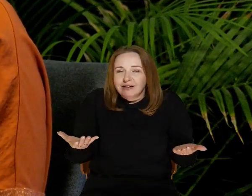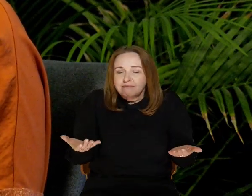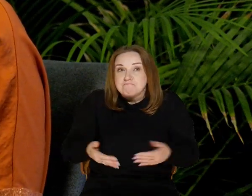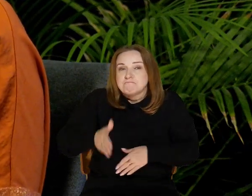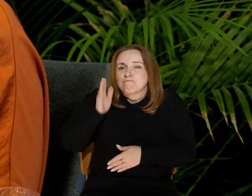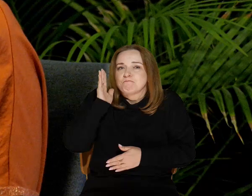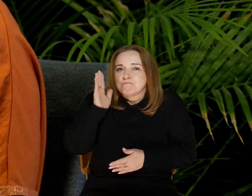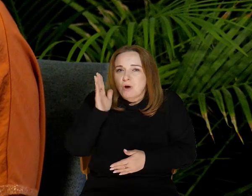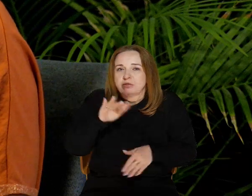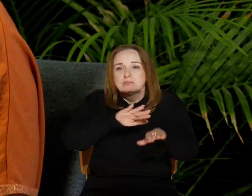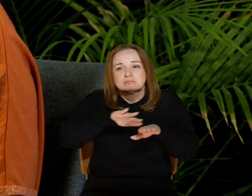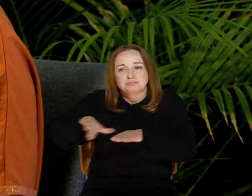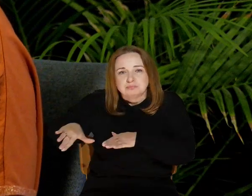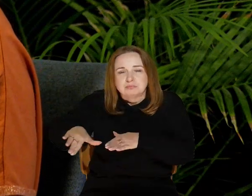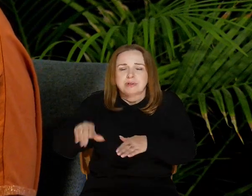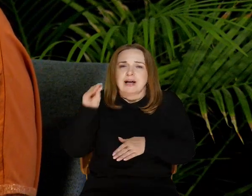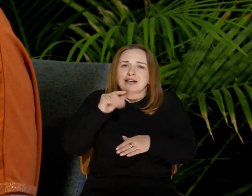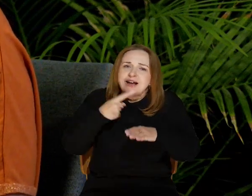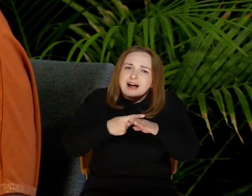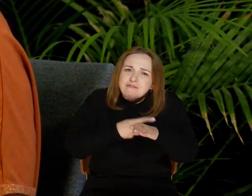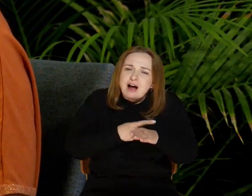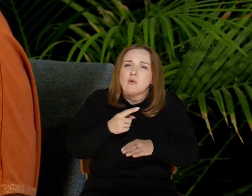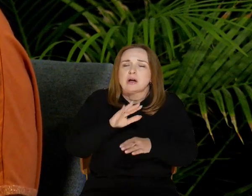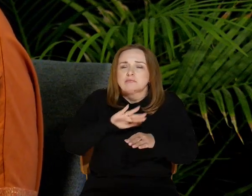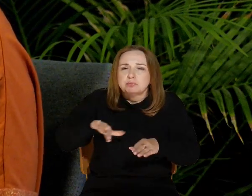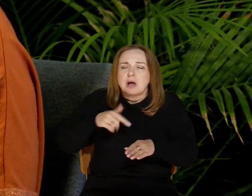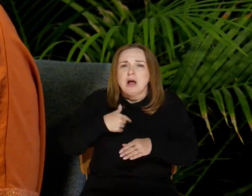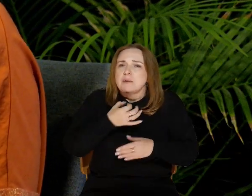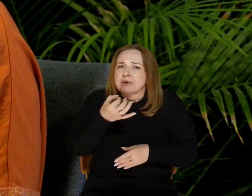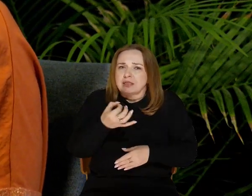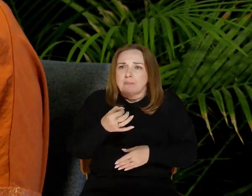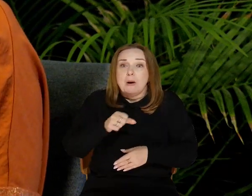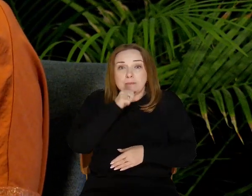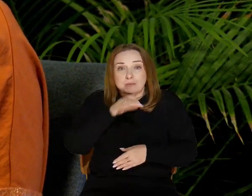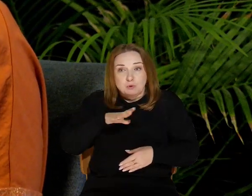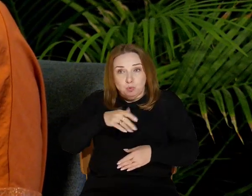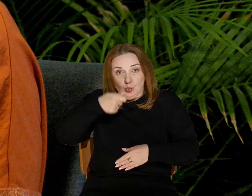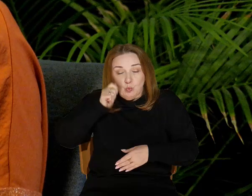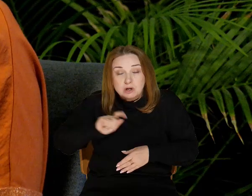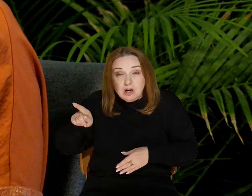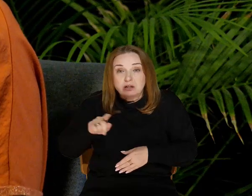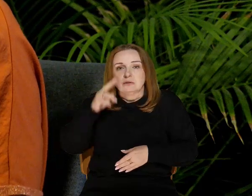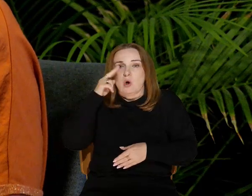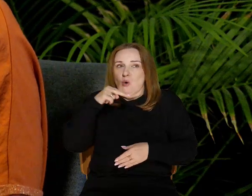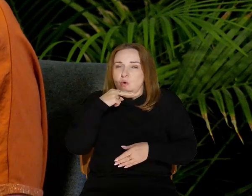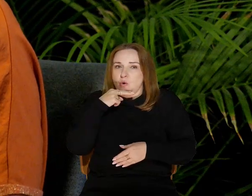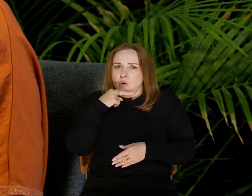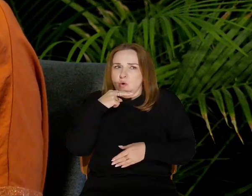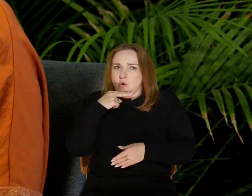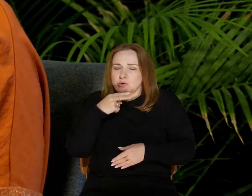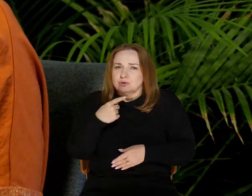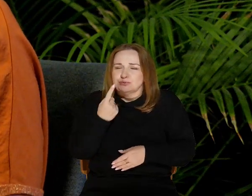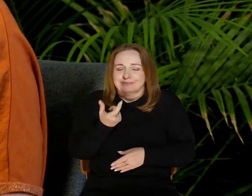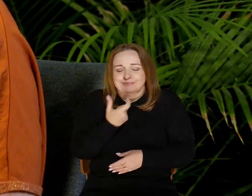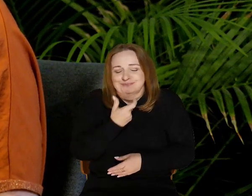Później pominę kawałek, opowiedz o niej, czyli była Ukrainką, zaciekawiam się. Ojciec wydobywa z siebie